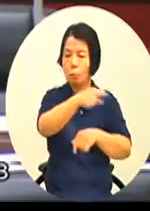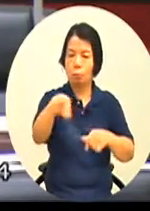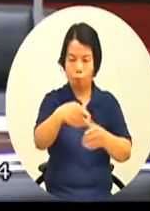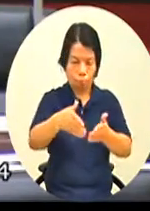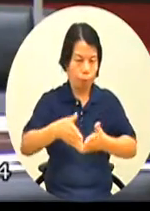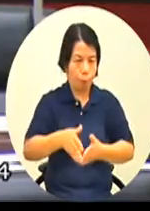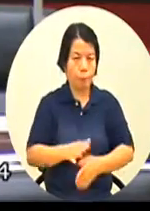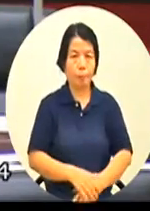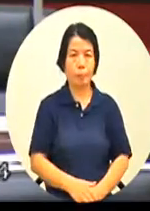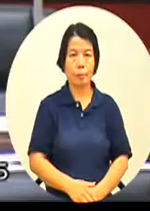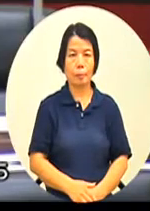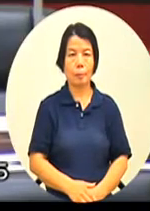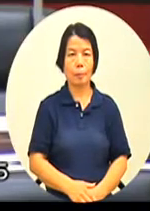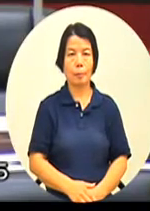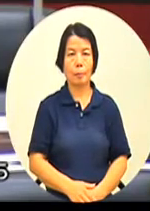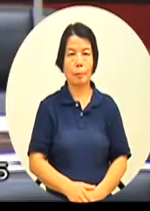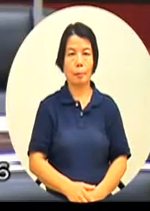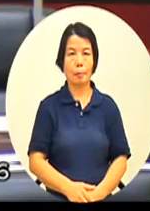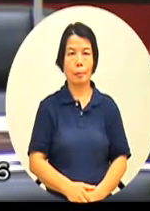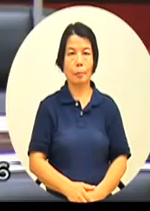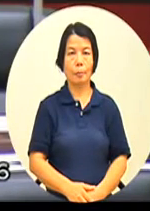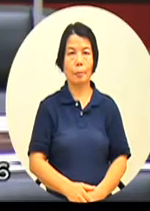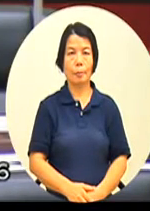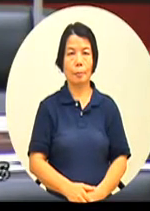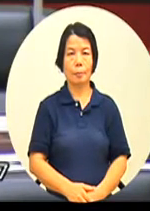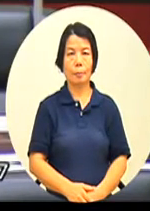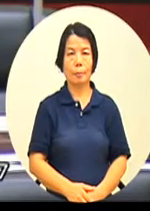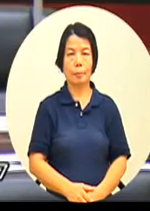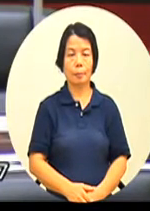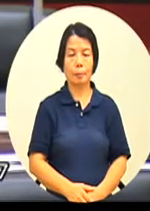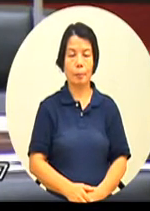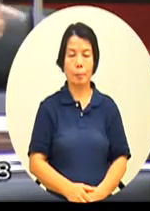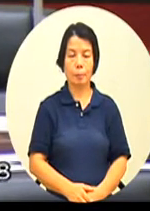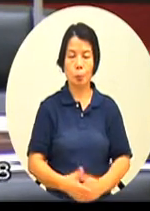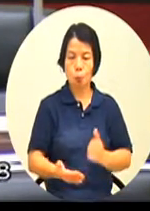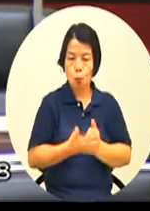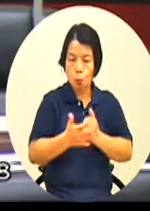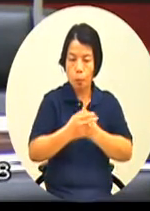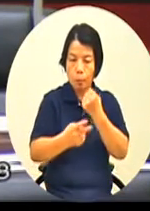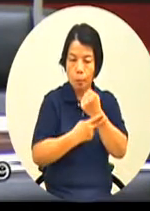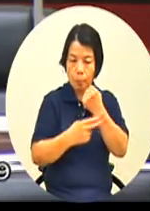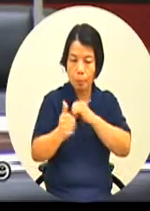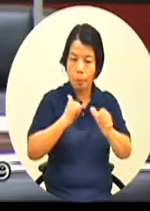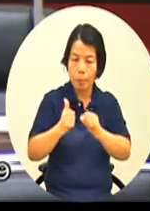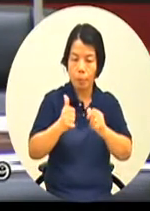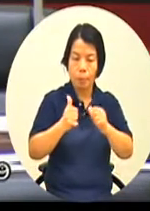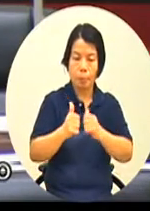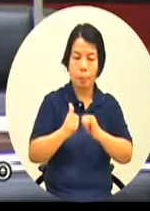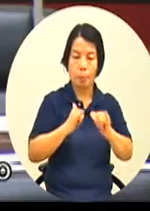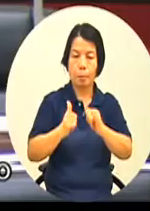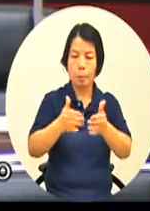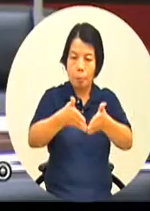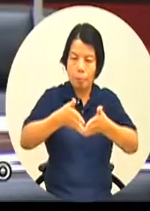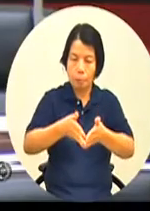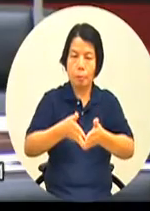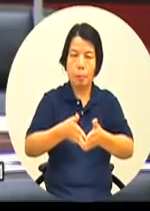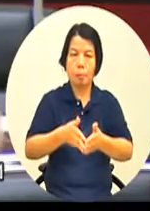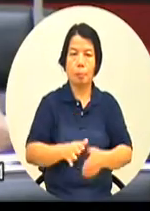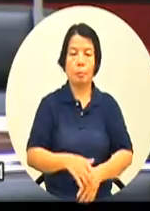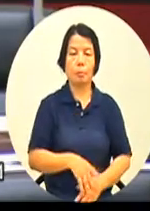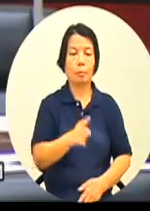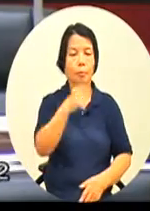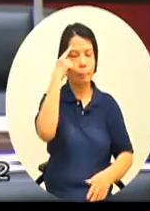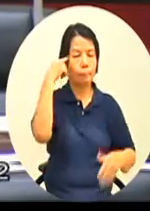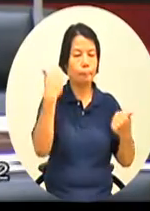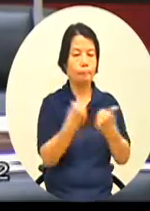好、哦、啊，所以。换句话说呢，得到大多数里民支持，但是反对方呢，他